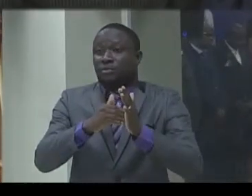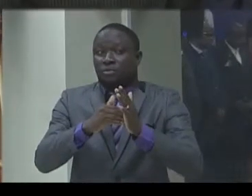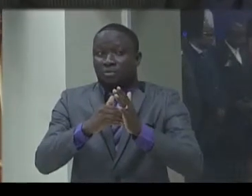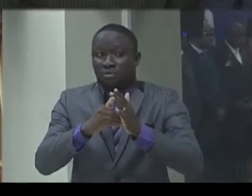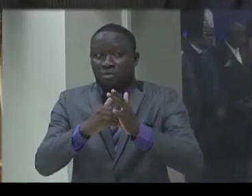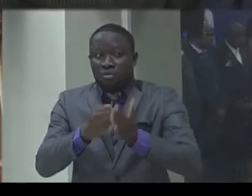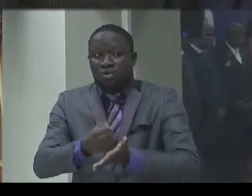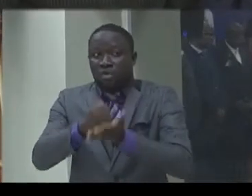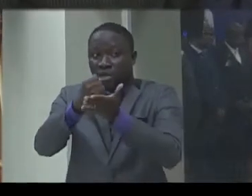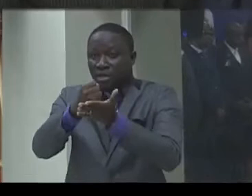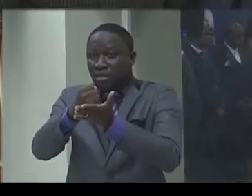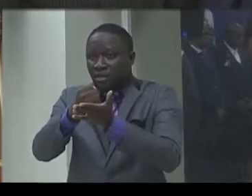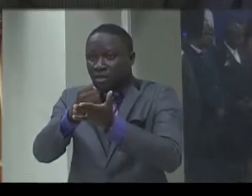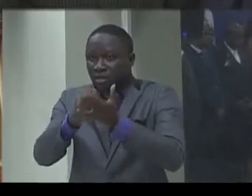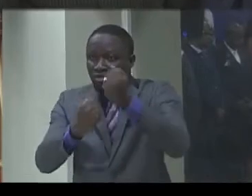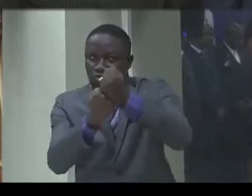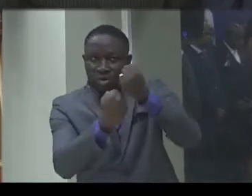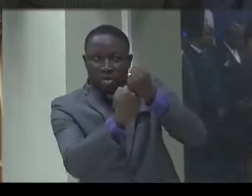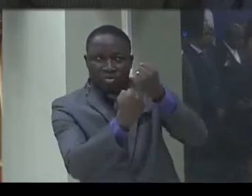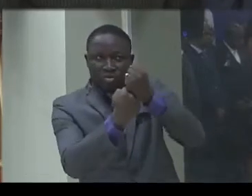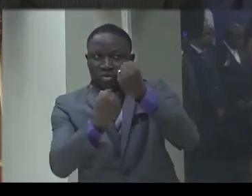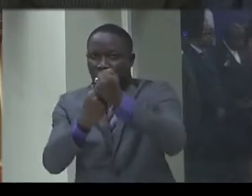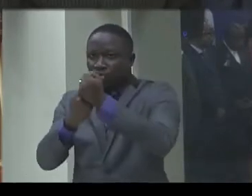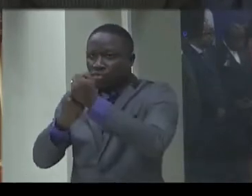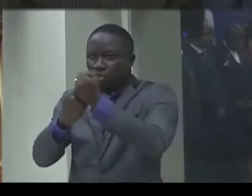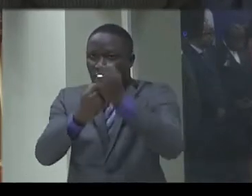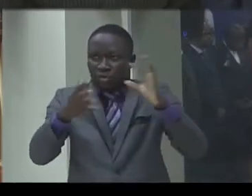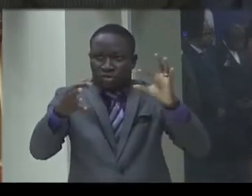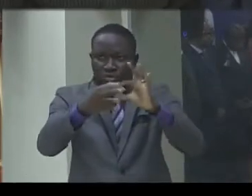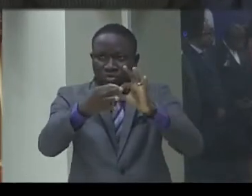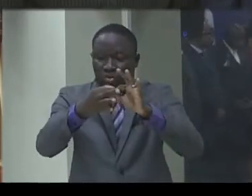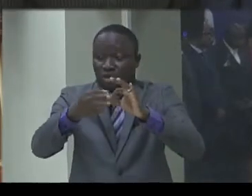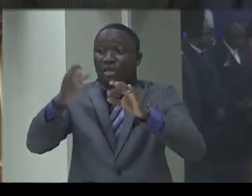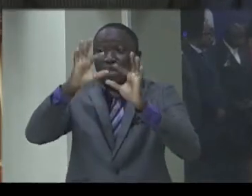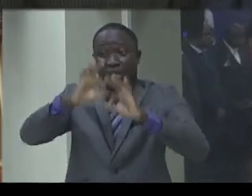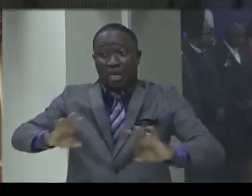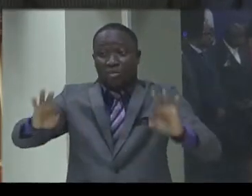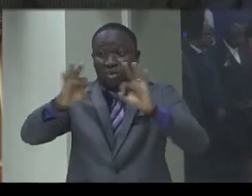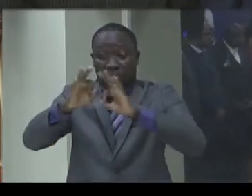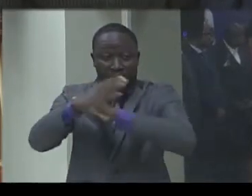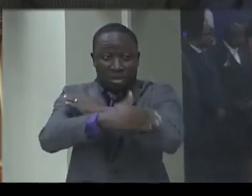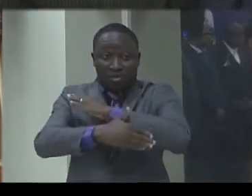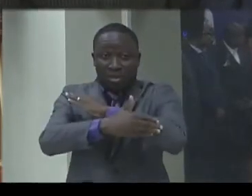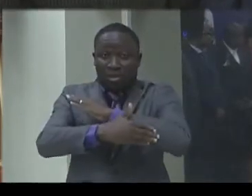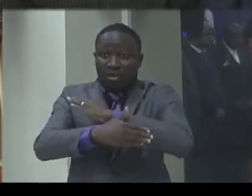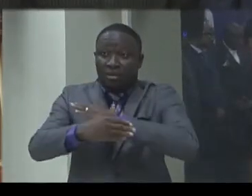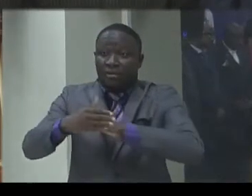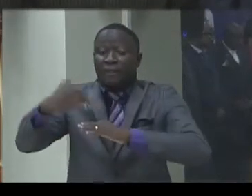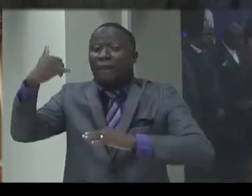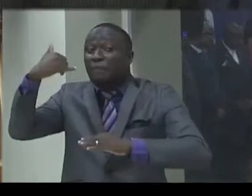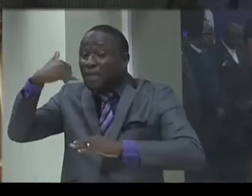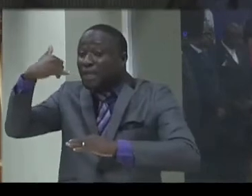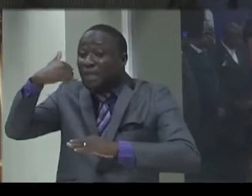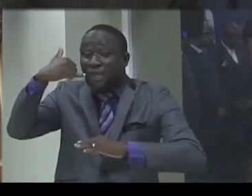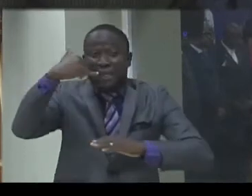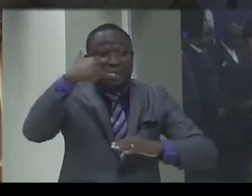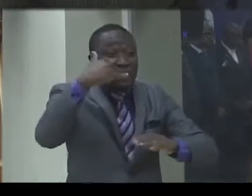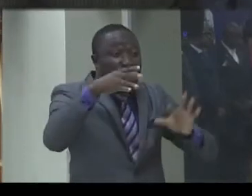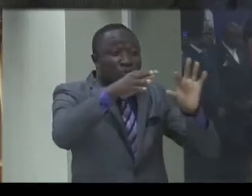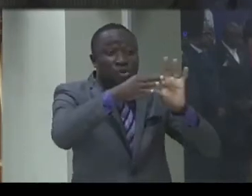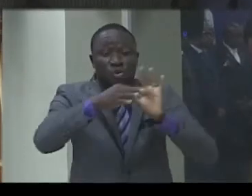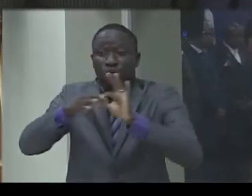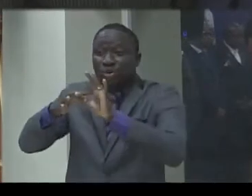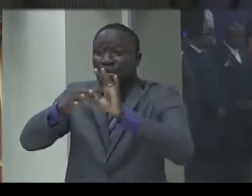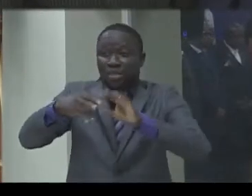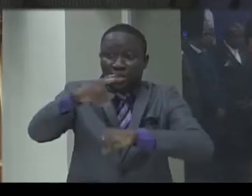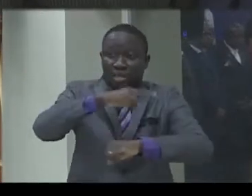solidarite koud akoud vin pin nese sen nan peyi nou ma plan se yon apel ak linite nasyonal